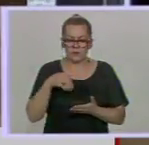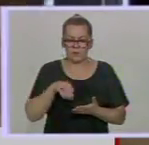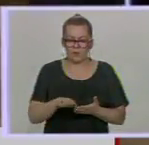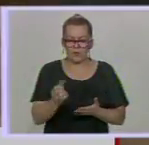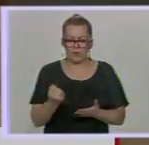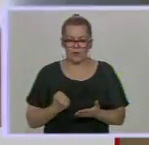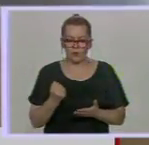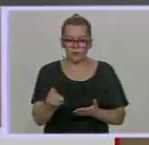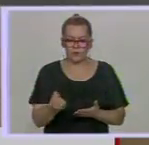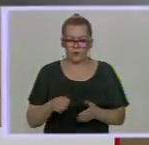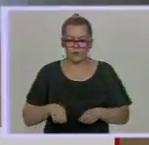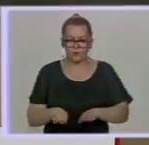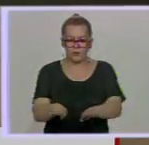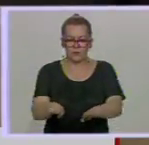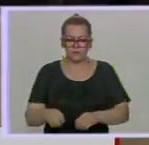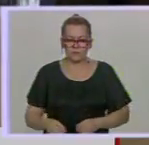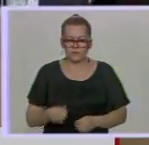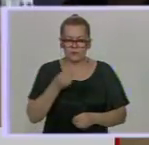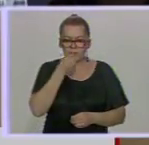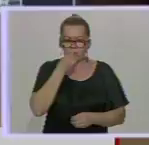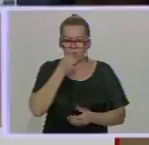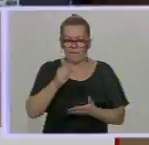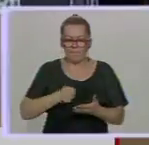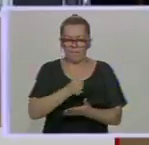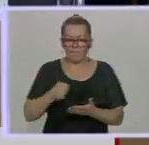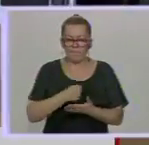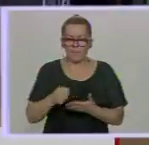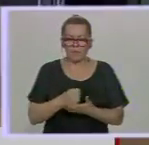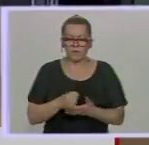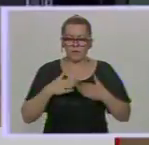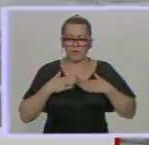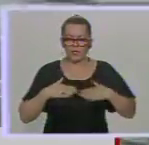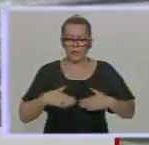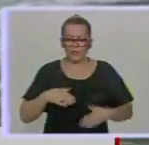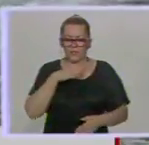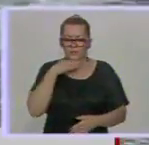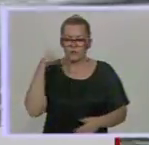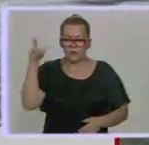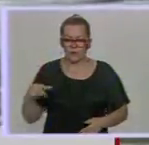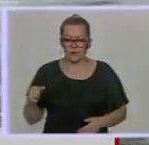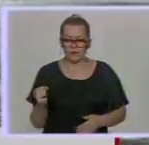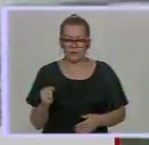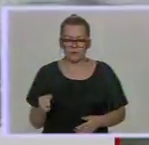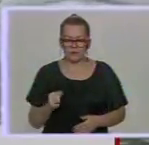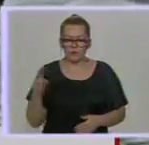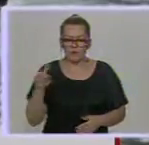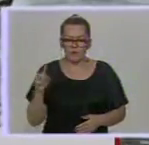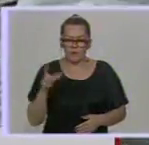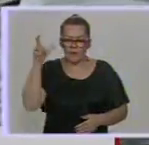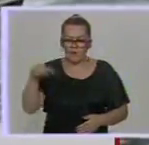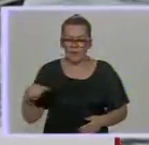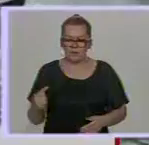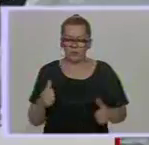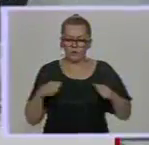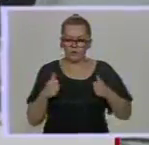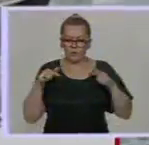și se servește cu mămăliguță. Apreciată de turiști, saramura? Foarte. Nu numai turiștii s-au bucurat de